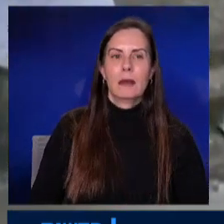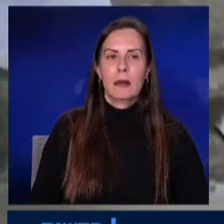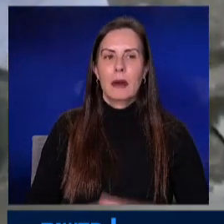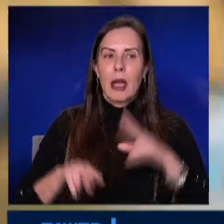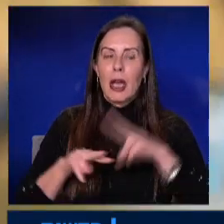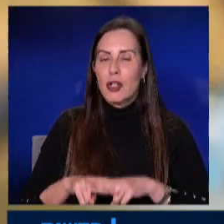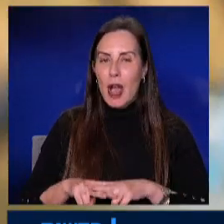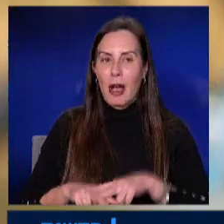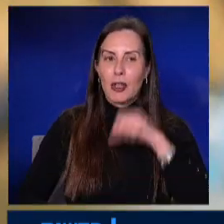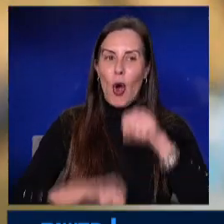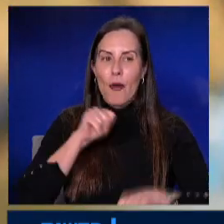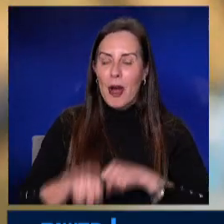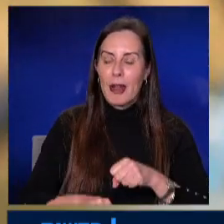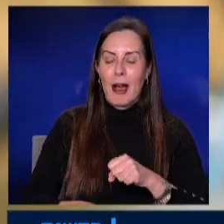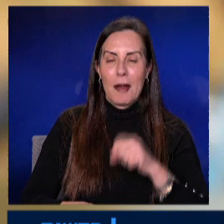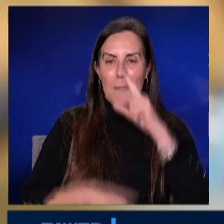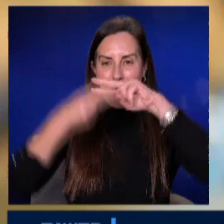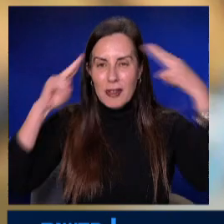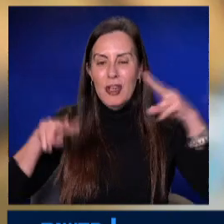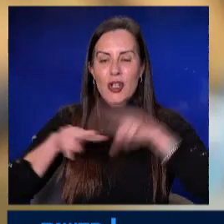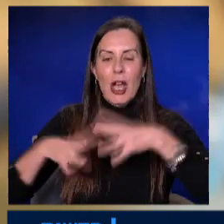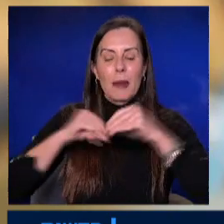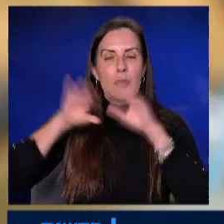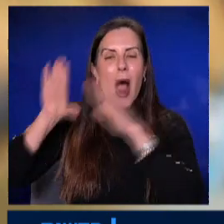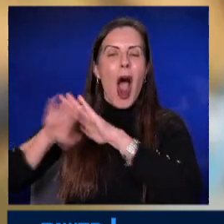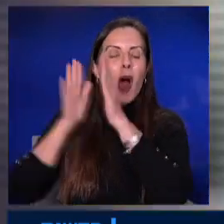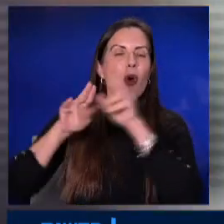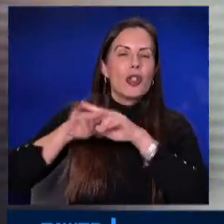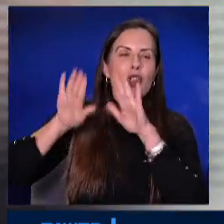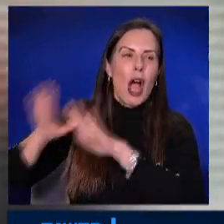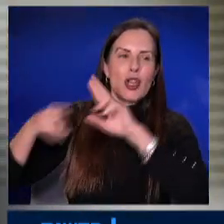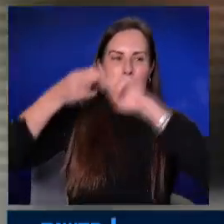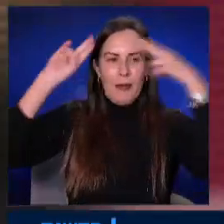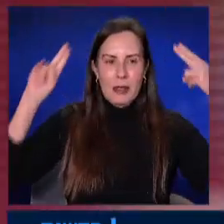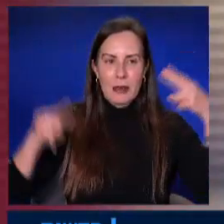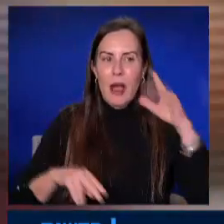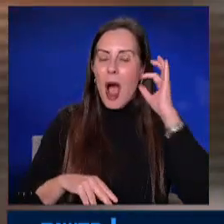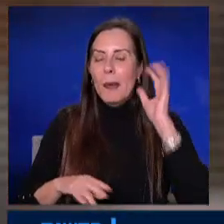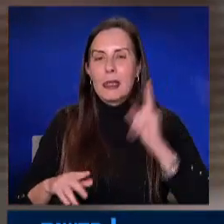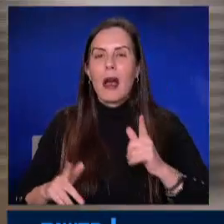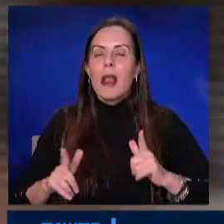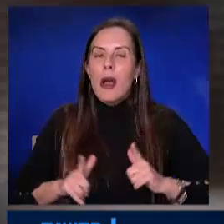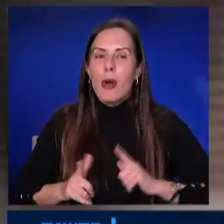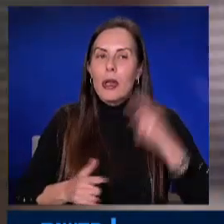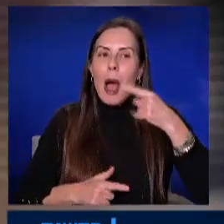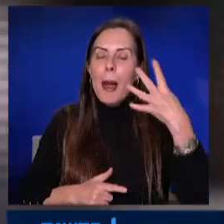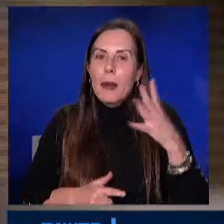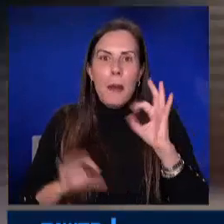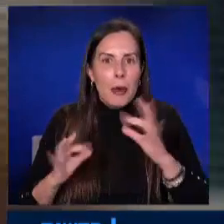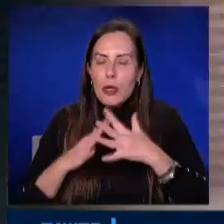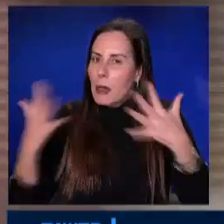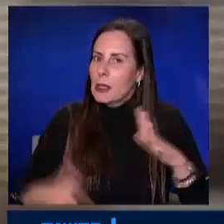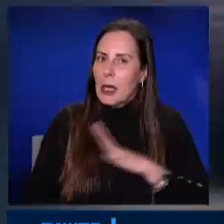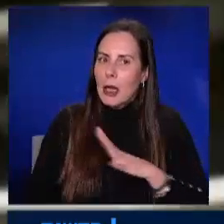my bicycle, my everything, my family. חביב זי נאלצה להמתין 4 ימים בסכנה